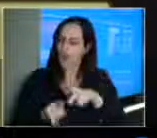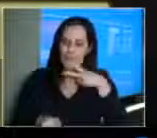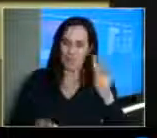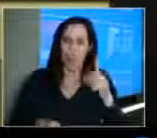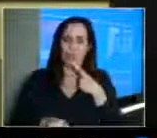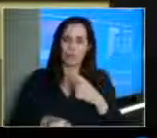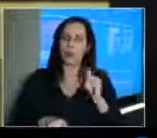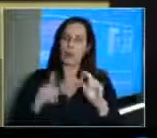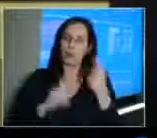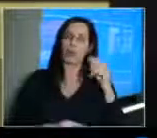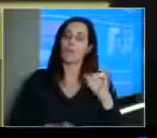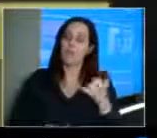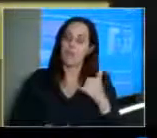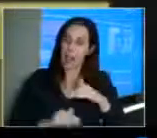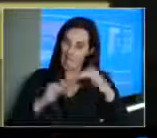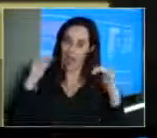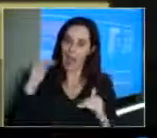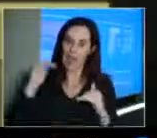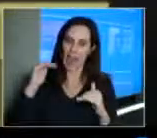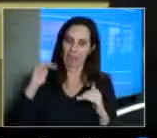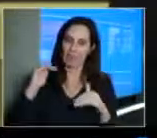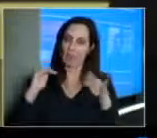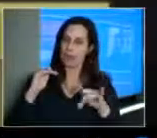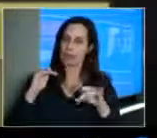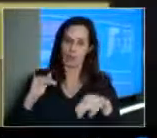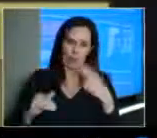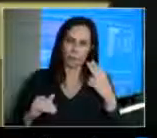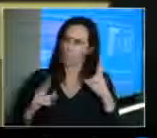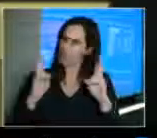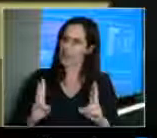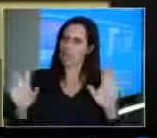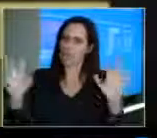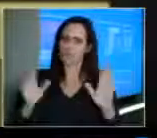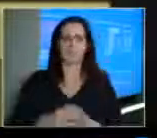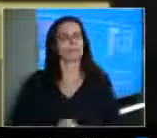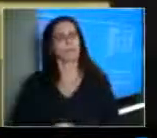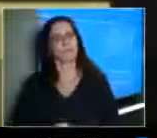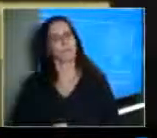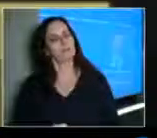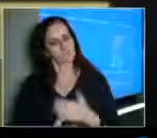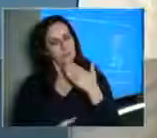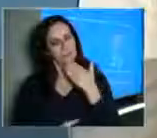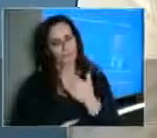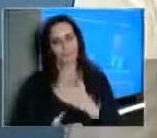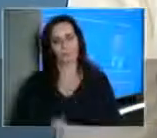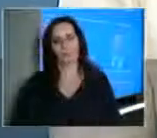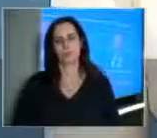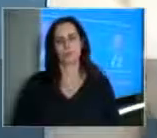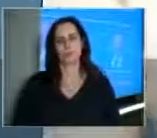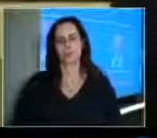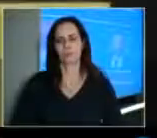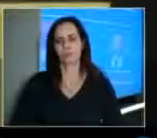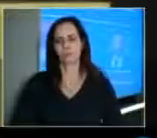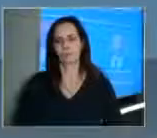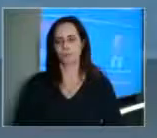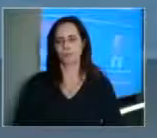אמירות אכן יקרו ואכן האפליה נגד הקהילה הגאה תסתיים. אוהד חיסקי, תודה רבה.